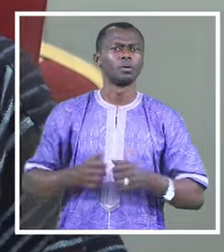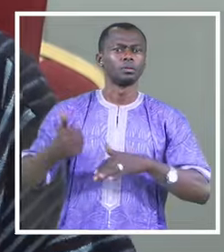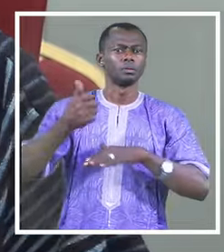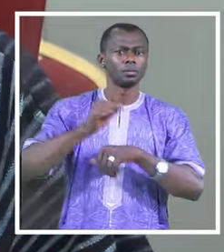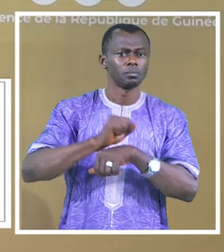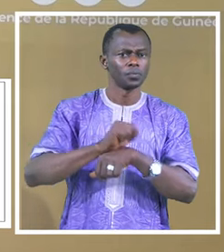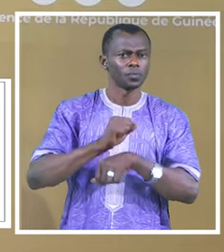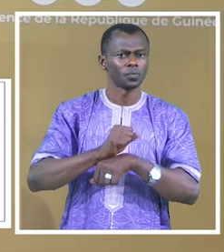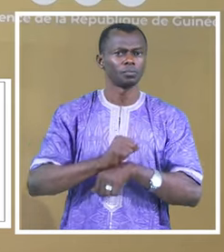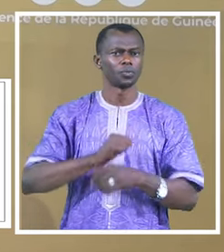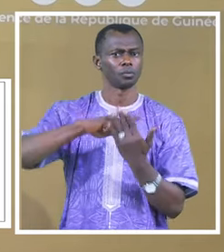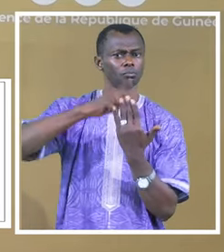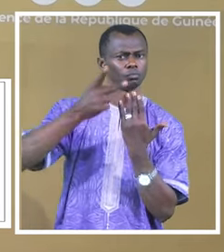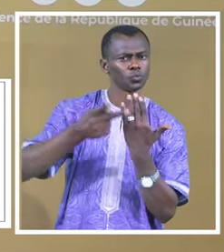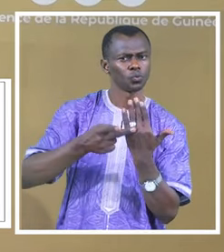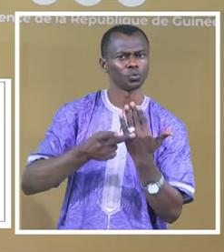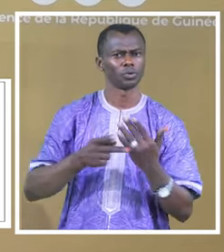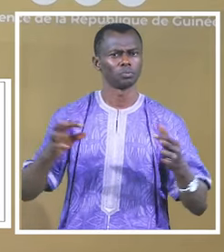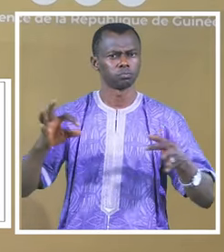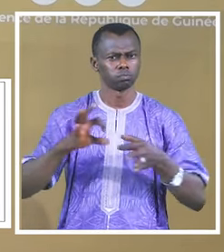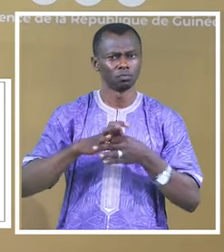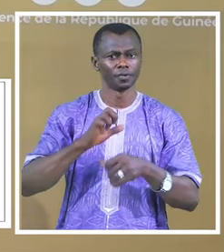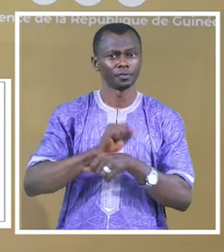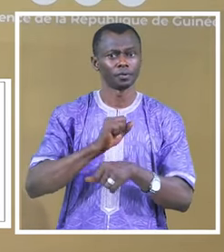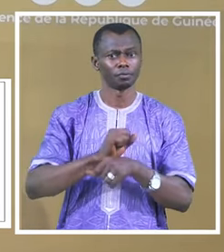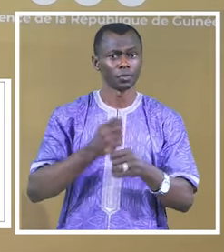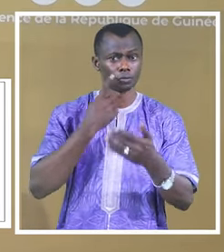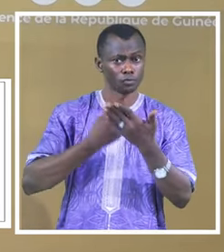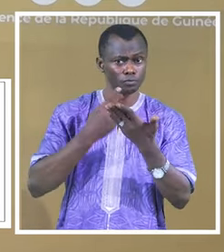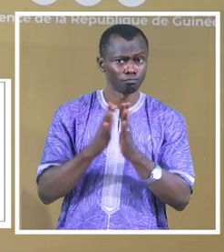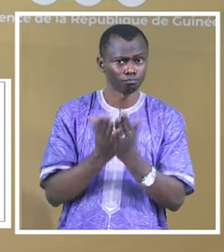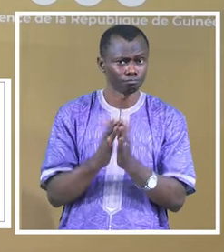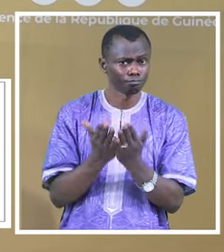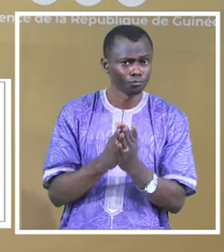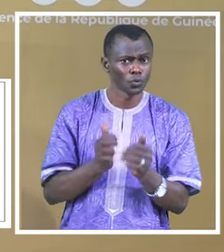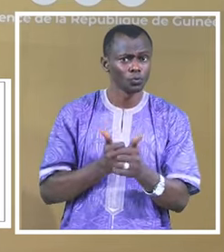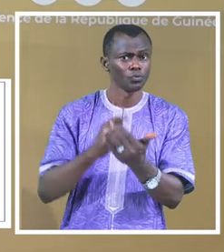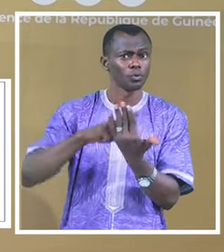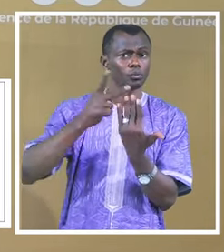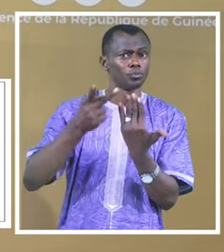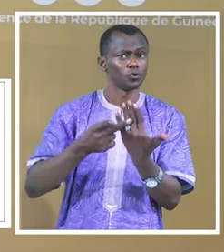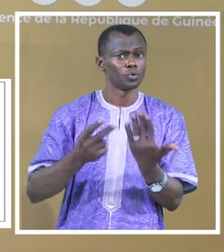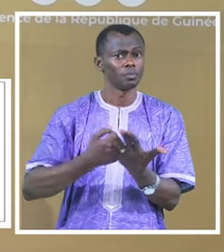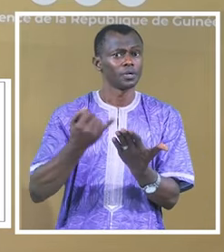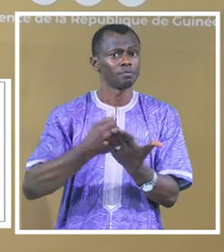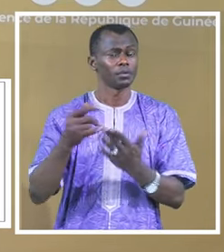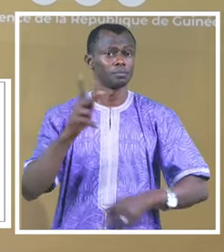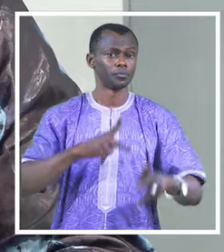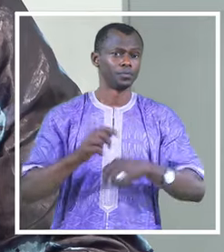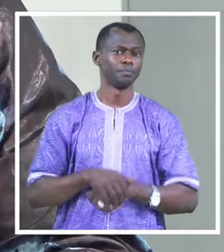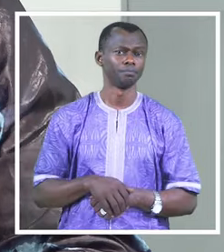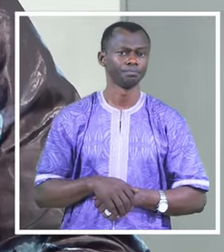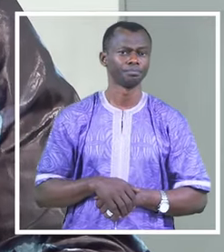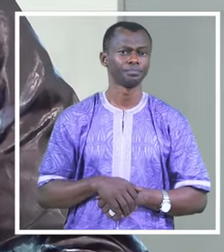public. S'agissant du premier point, relatif à l'élaboration du rapport annuel du gouvernement, le Premier